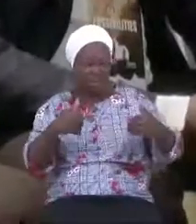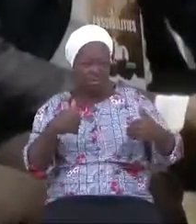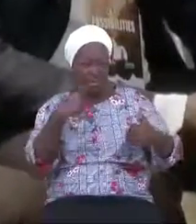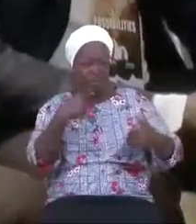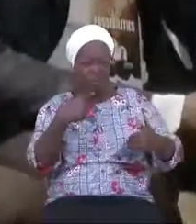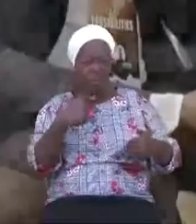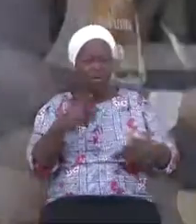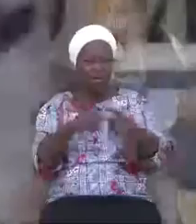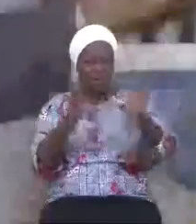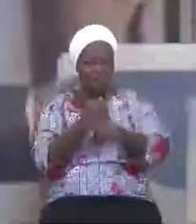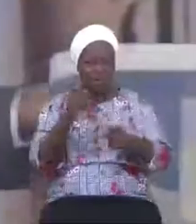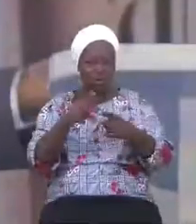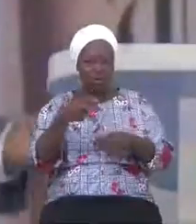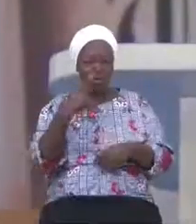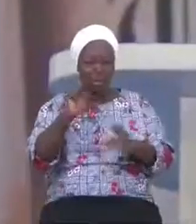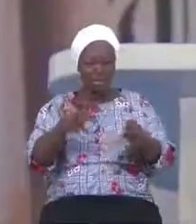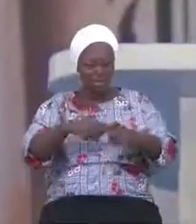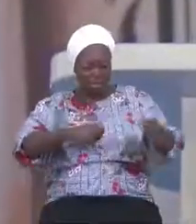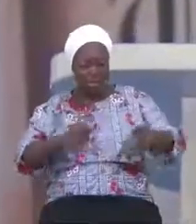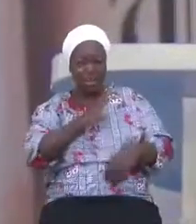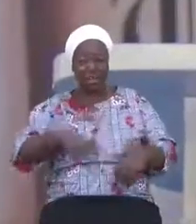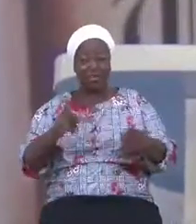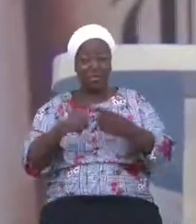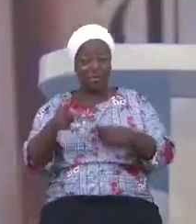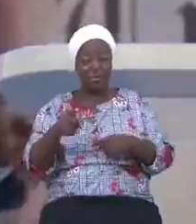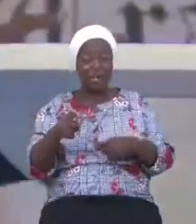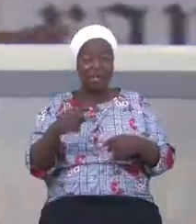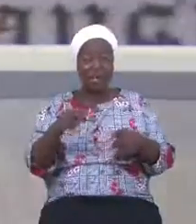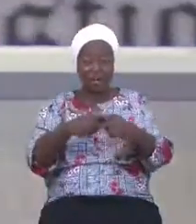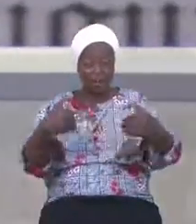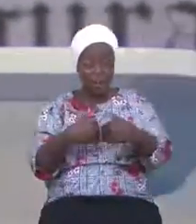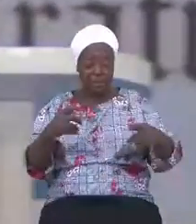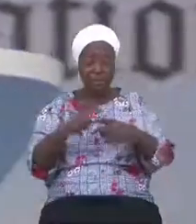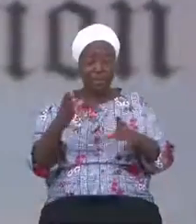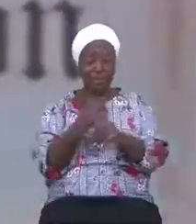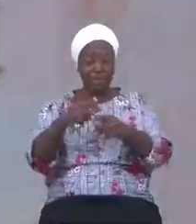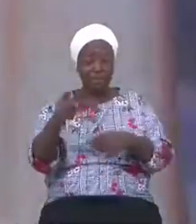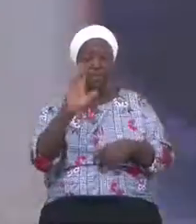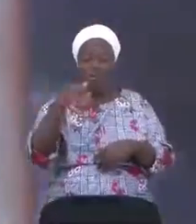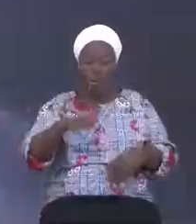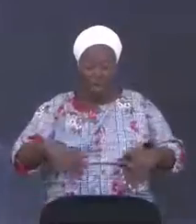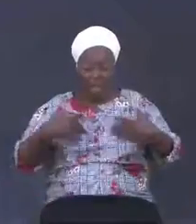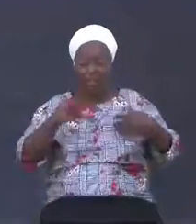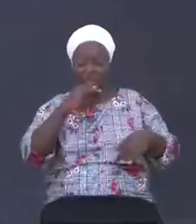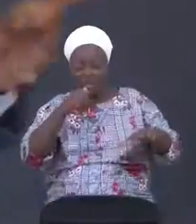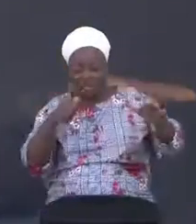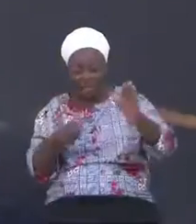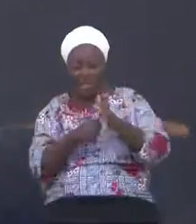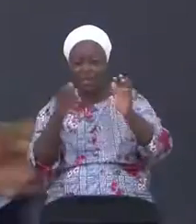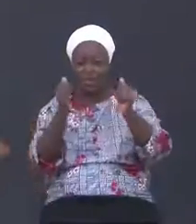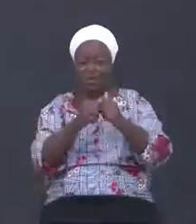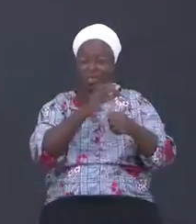pour t'atteindre? Qui peut déchirer Christ d'abord pour t'atteindre? Ta vie est cachée avec